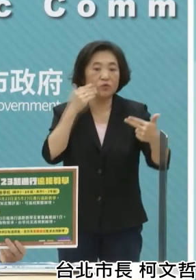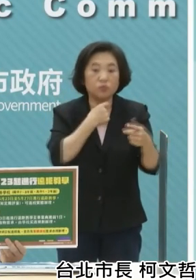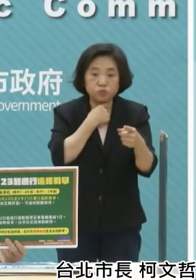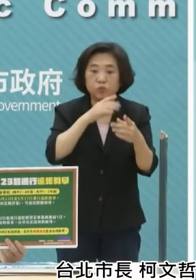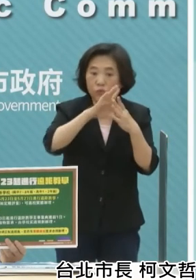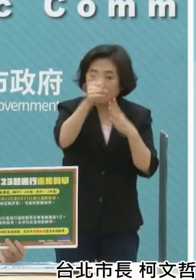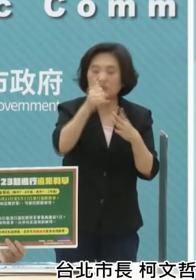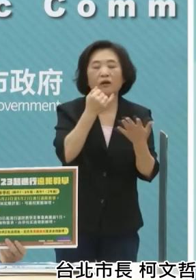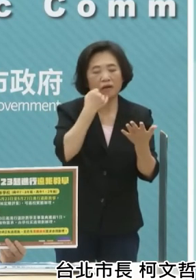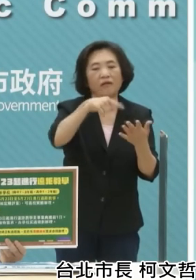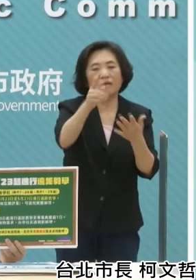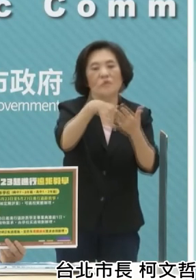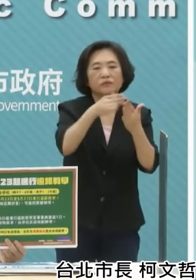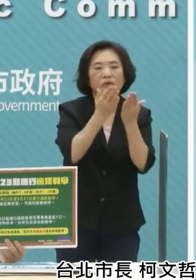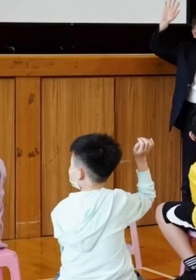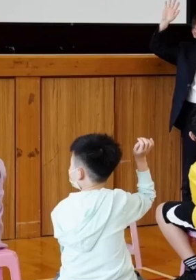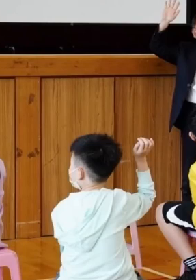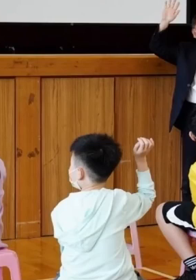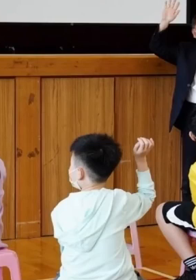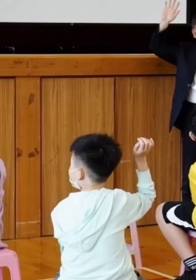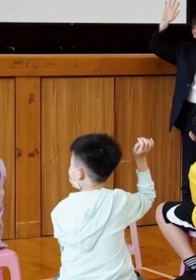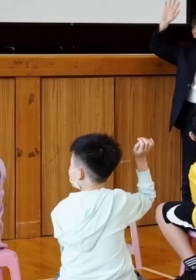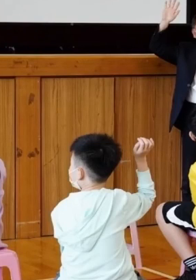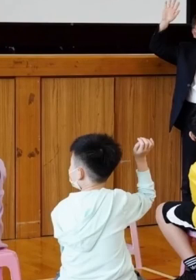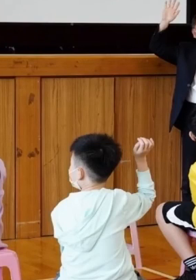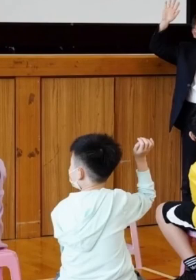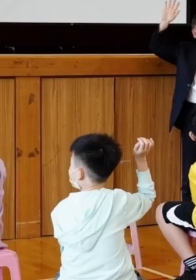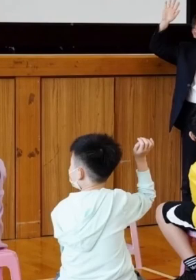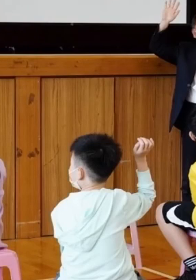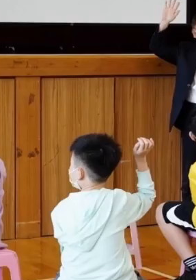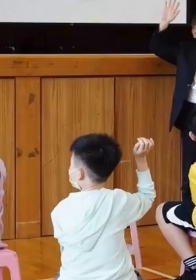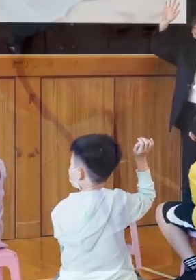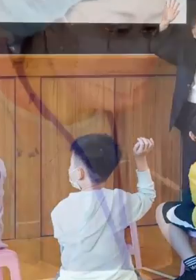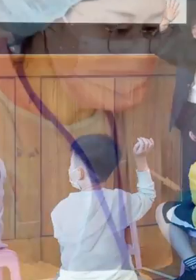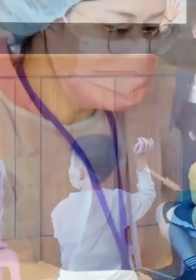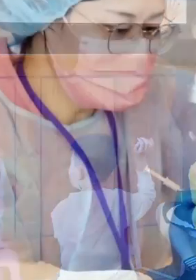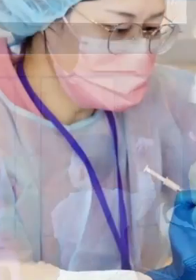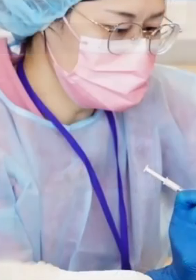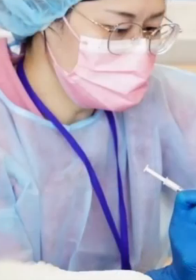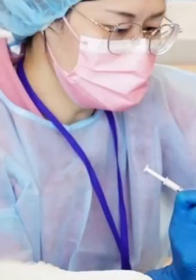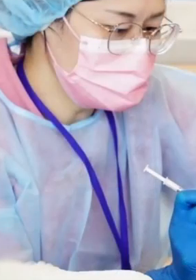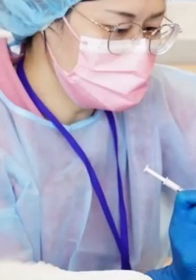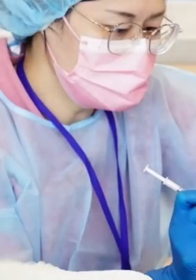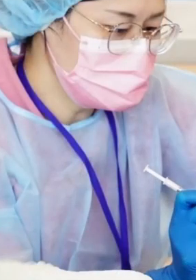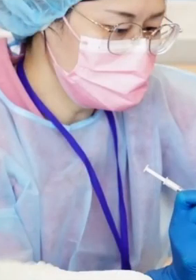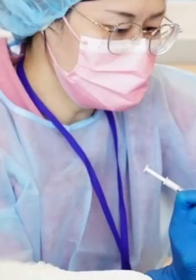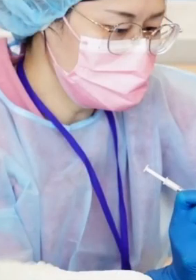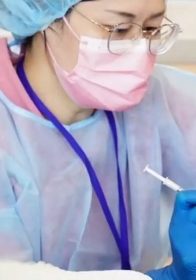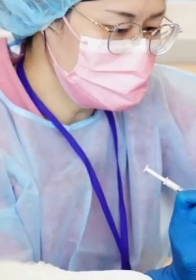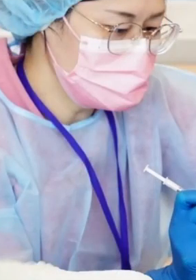校就回到学校，这个学校决定。 柯文哲也说，有需要到学校来就来，考